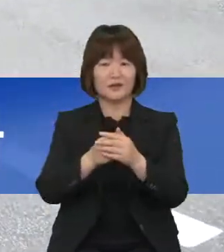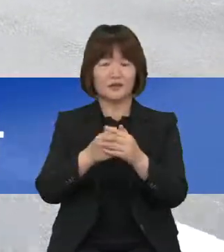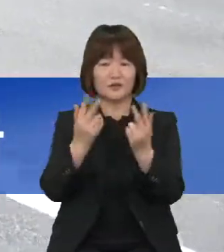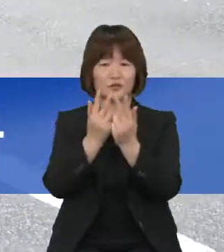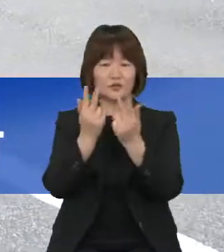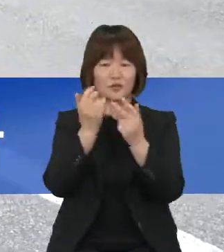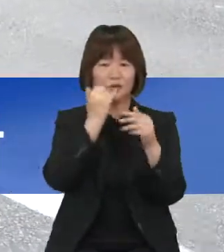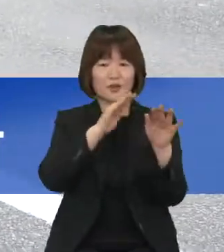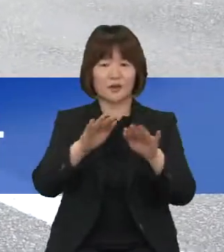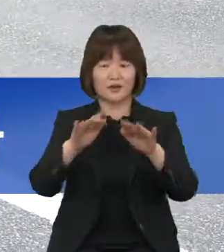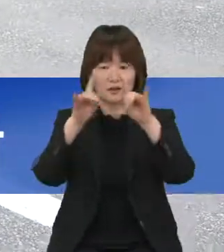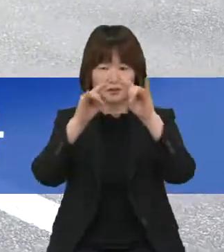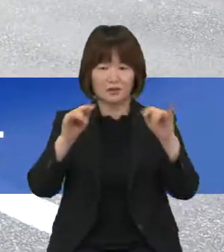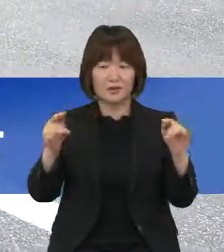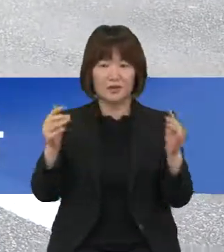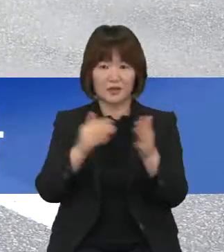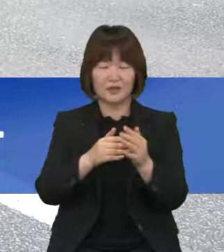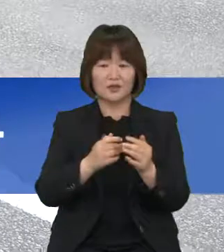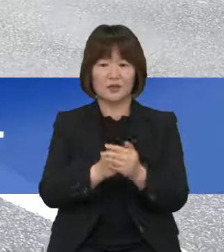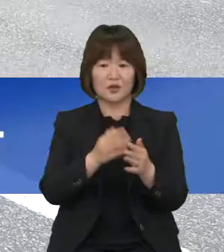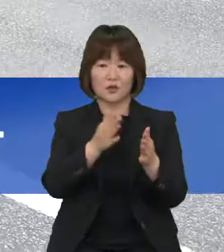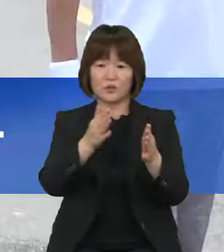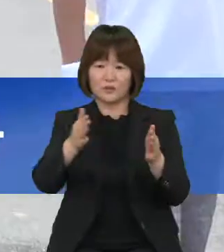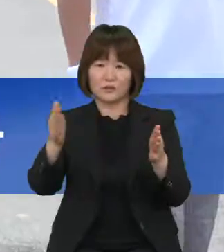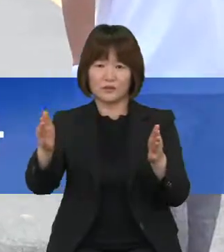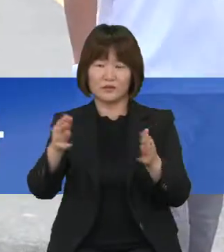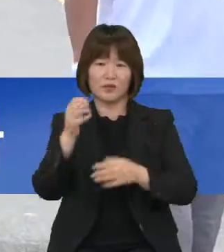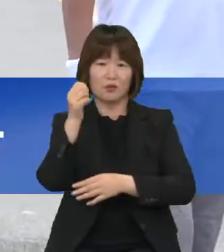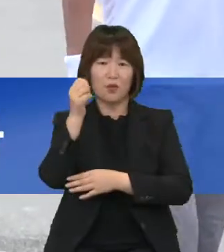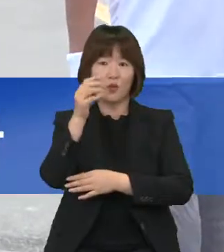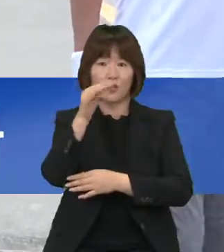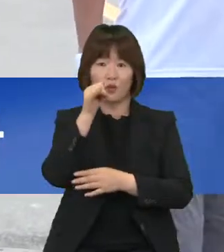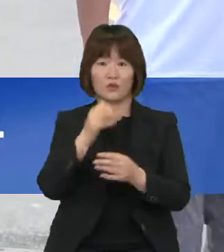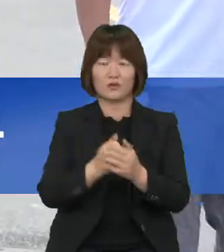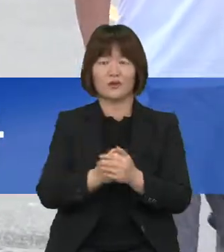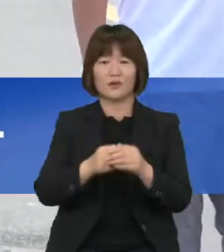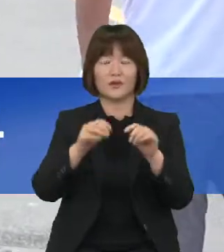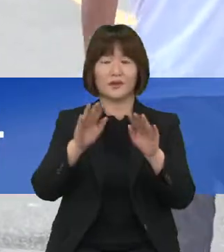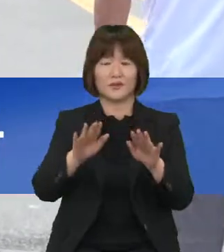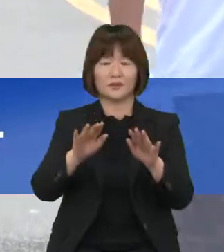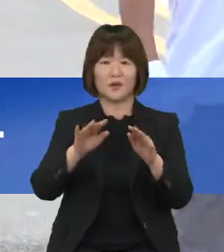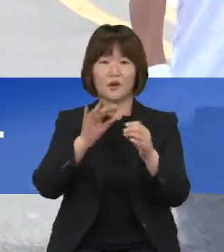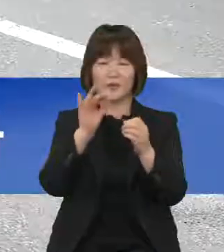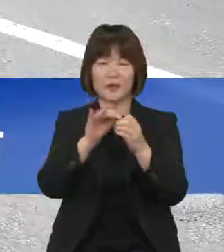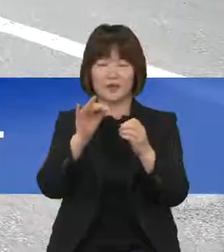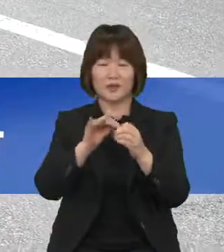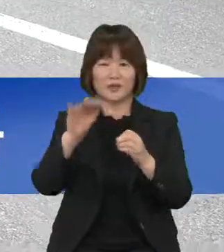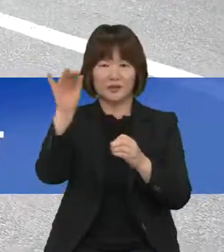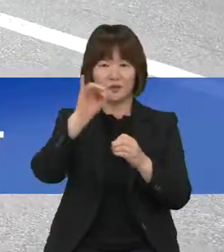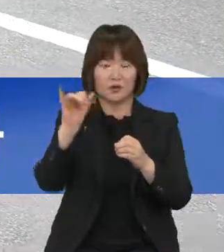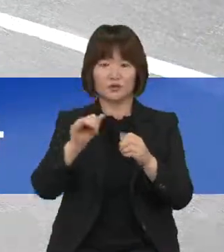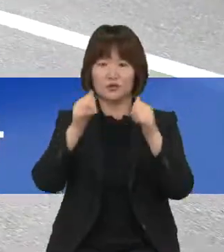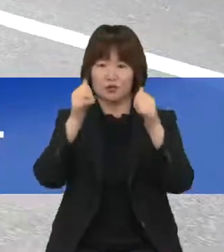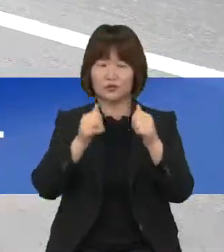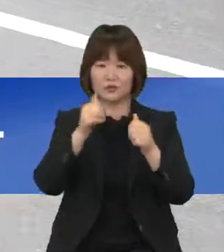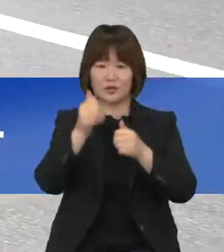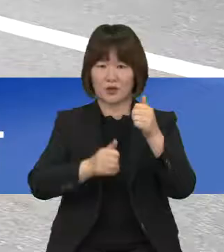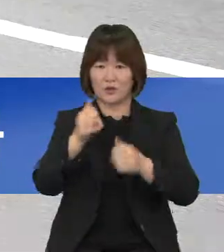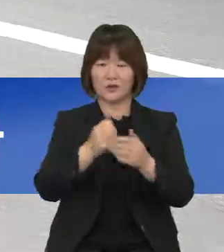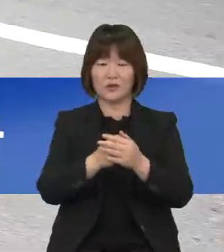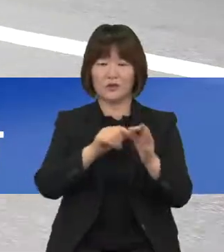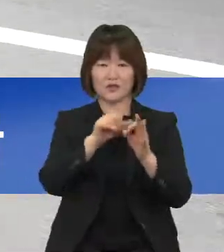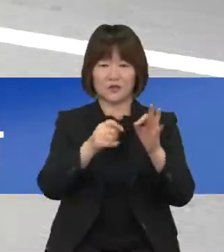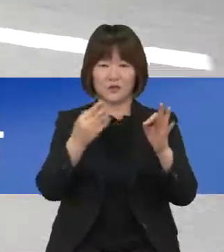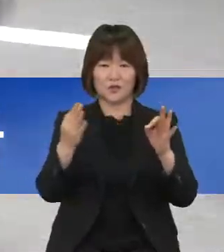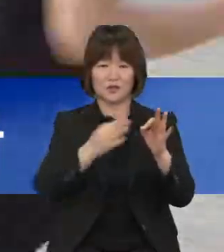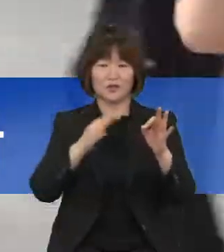누가 까지 2.8km 14구간 봉송 을 이어갔습니다 한편 2번째 100회 전국체육대회 는 오는